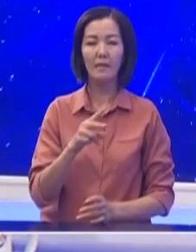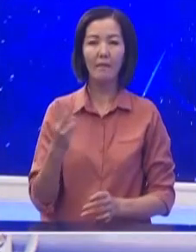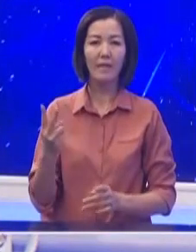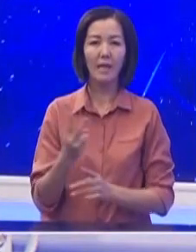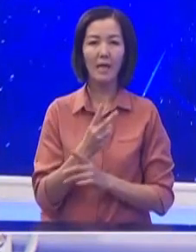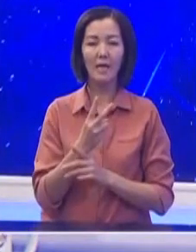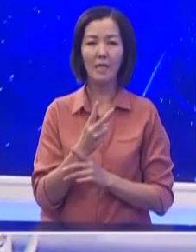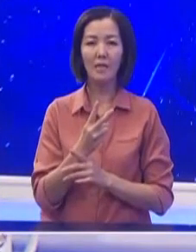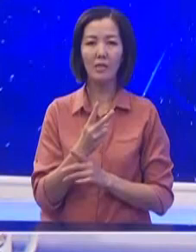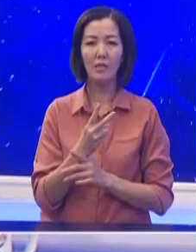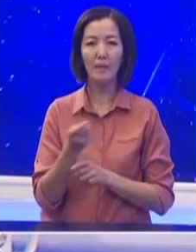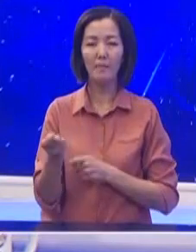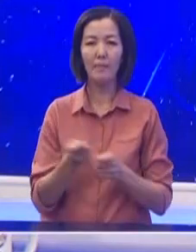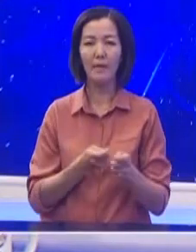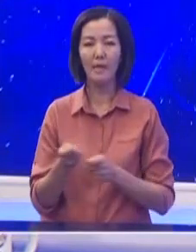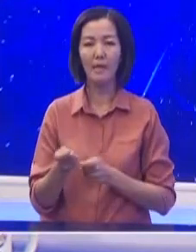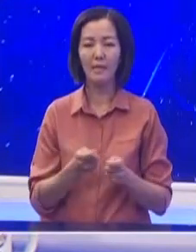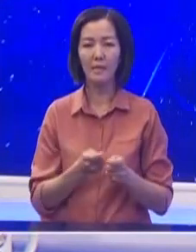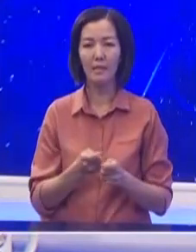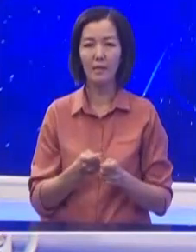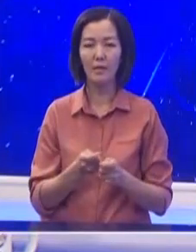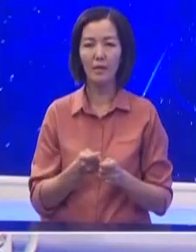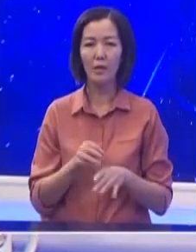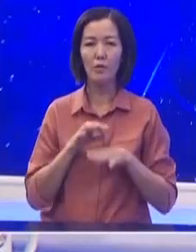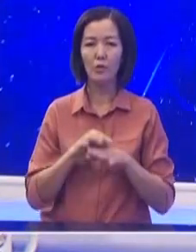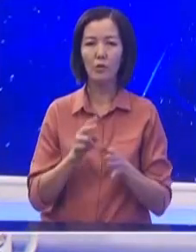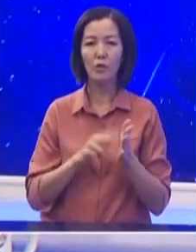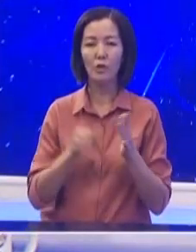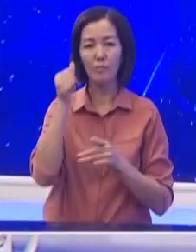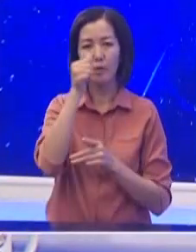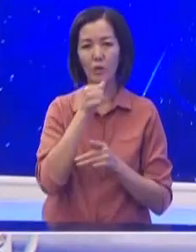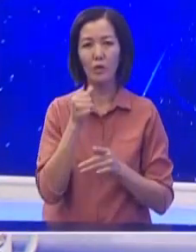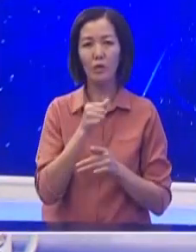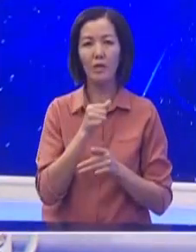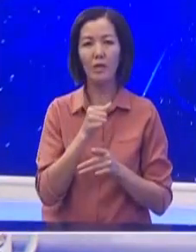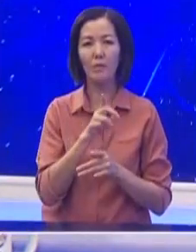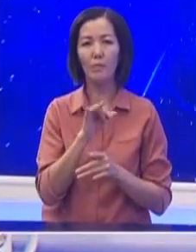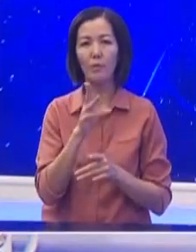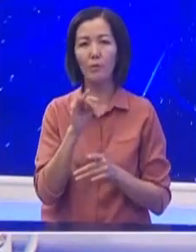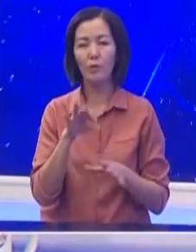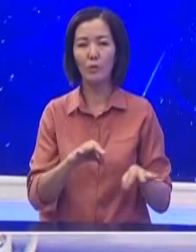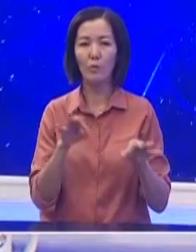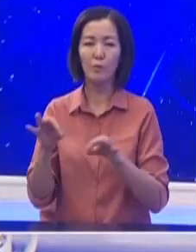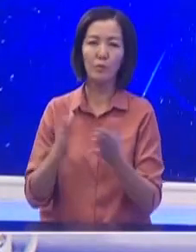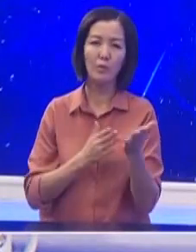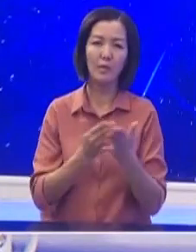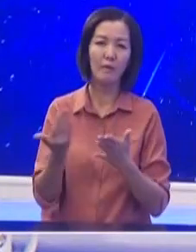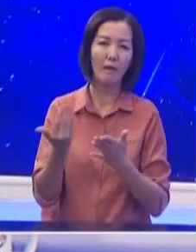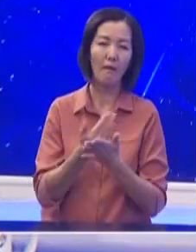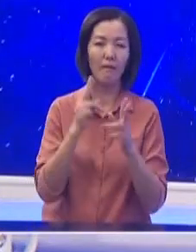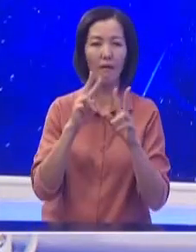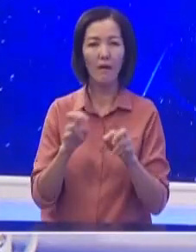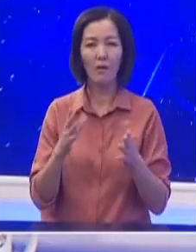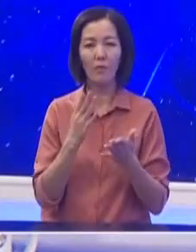Елизавета II-нің таққа отырғанына биыл 70 жыл. Жерорта теңіз елдері Брюссельден көші-қон саясатын қайта қарауды талап етті. Ал